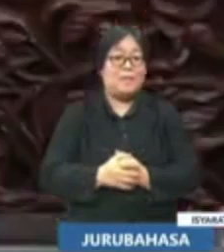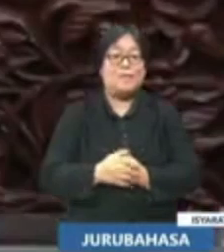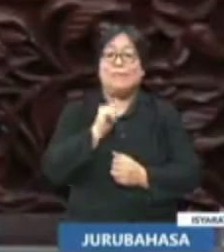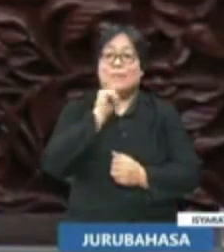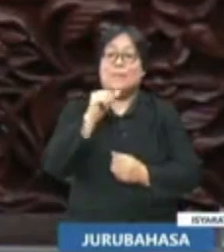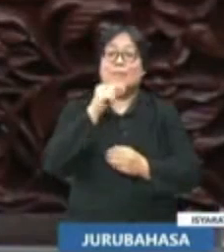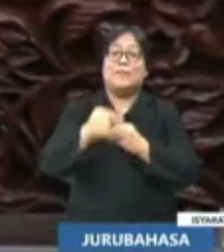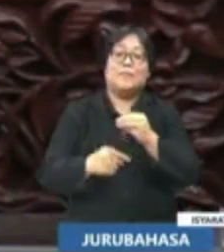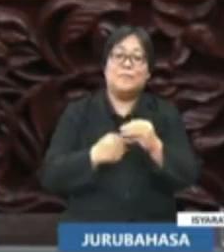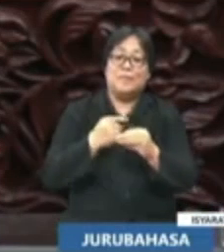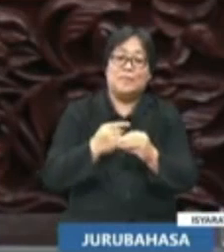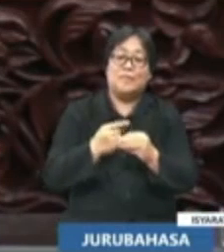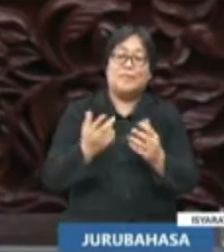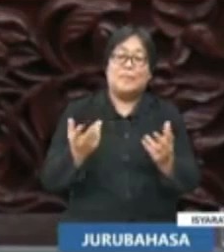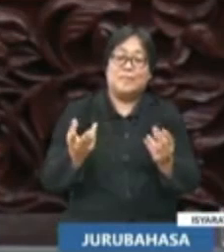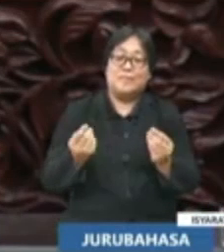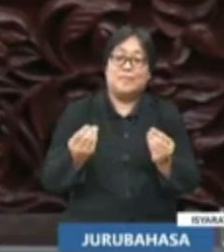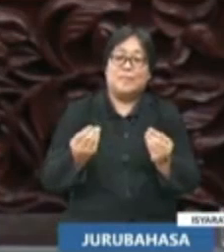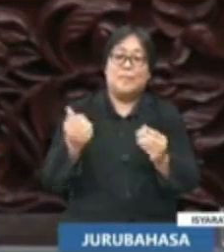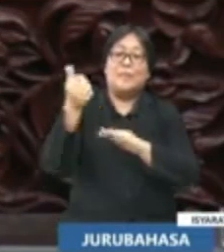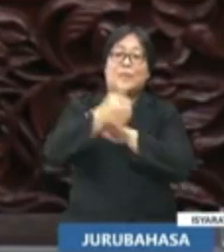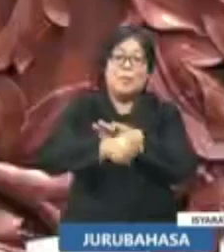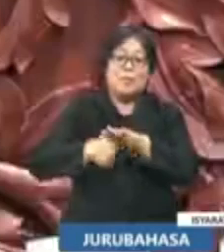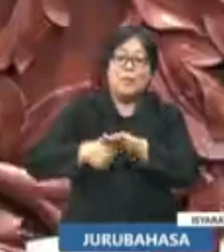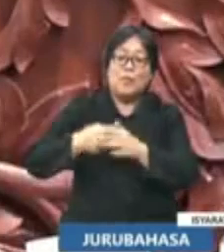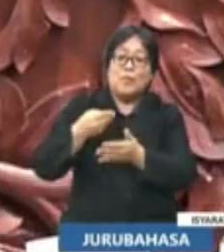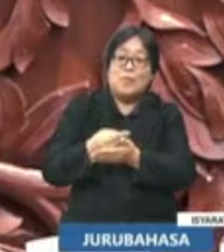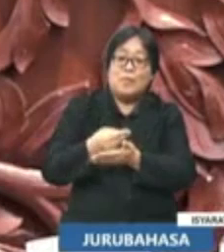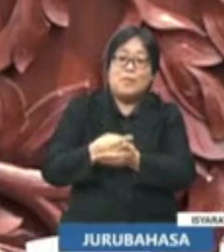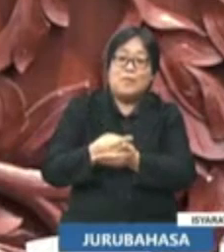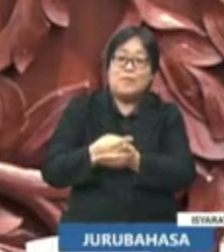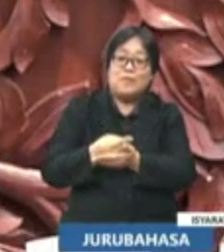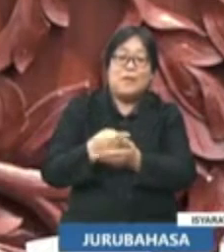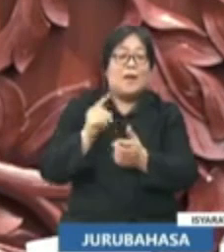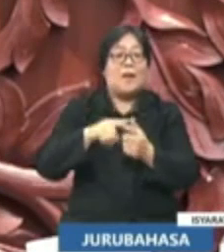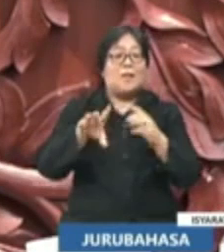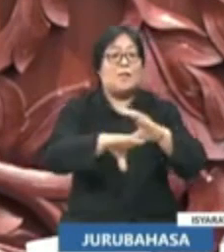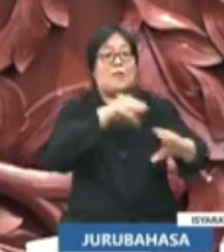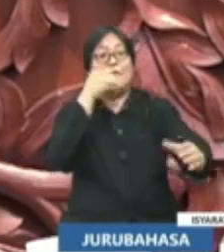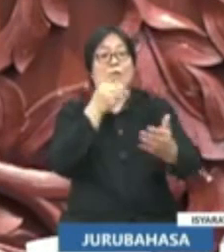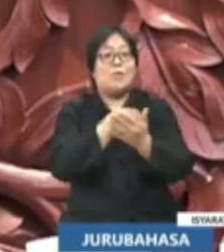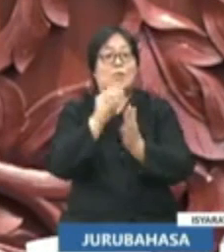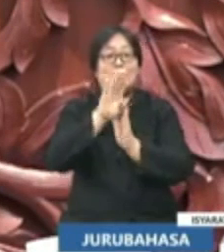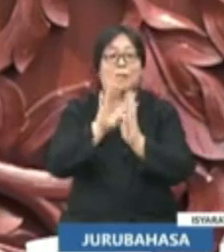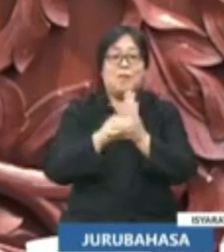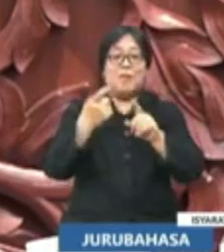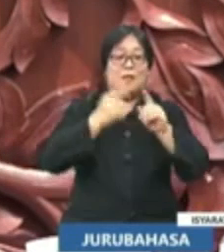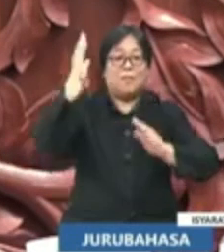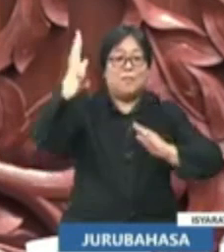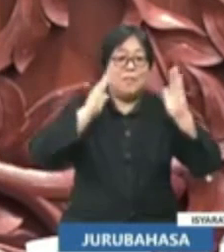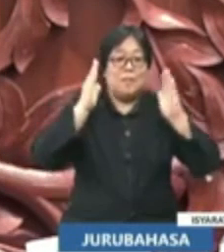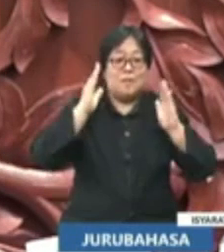bukanlah mengenai apa tu penyorokan tu wang ataupun pengeluaran wang berbilion-bilion daripada negara